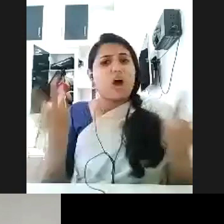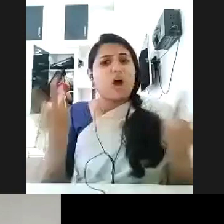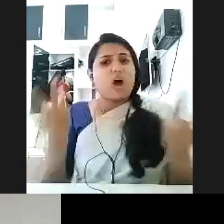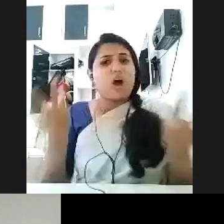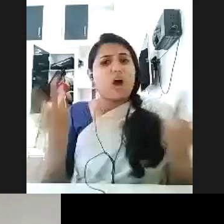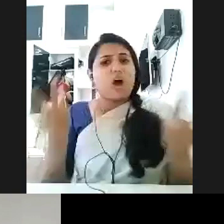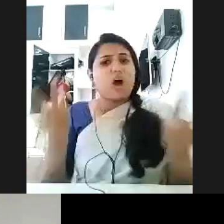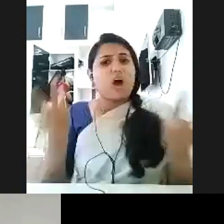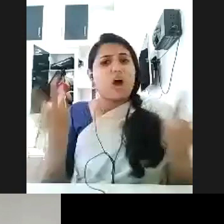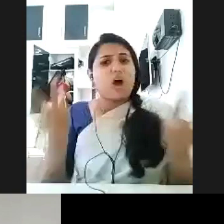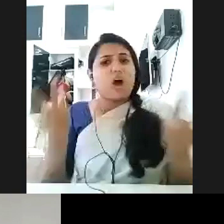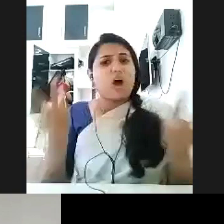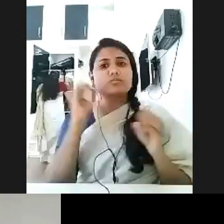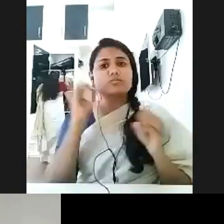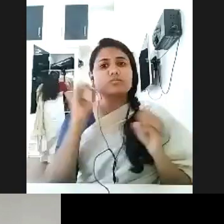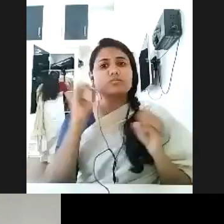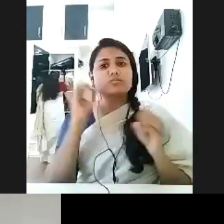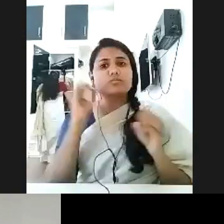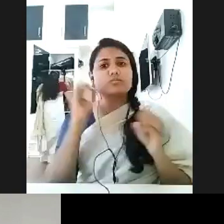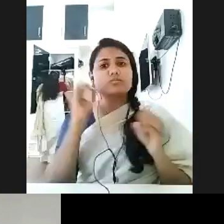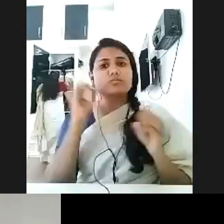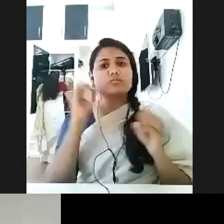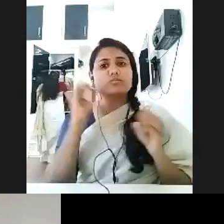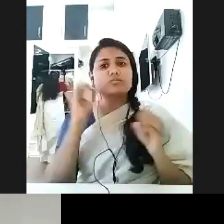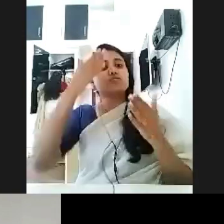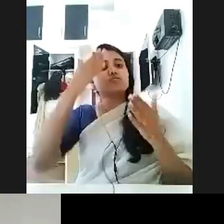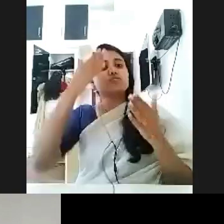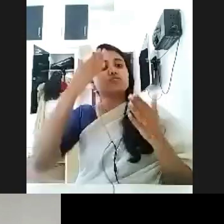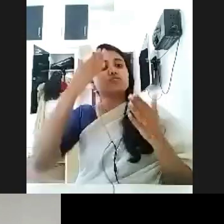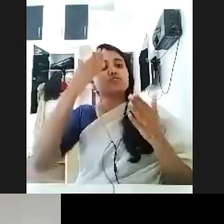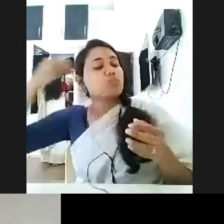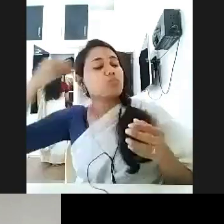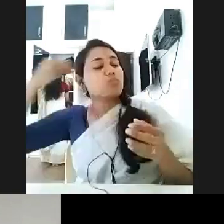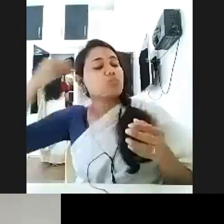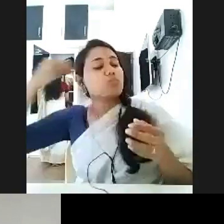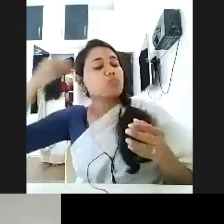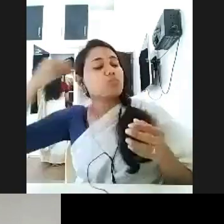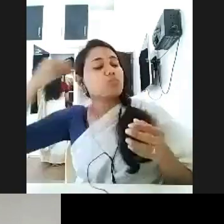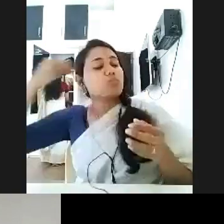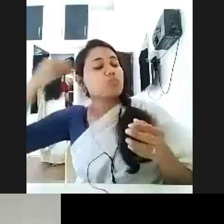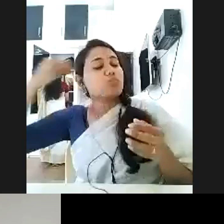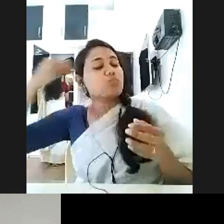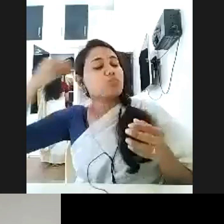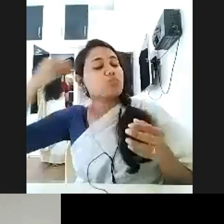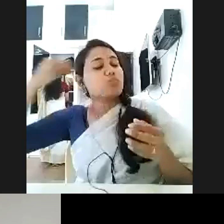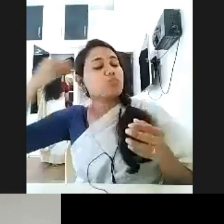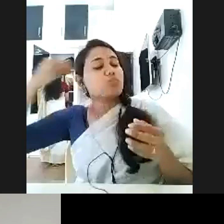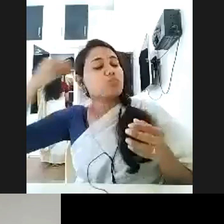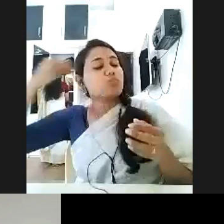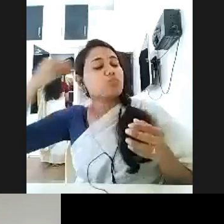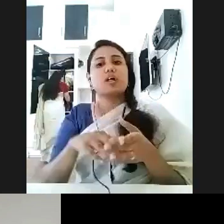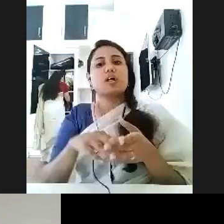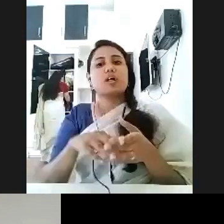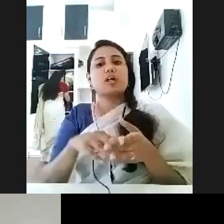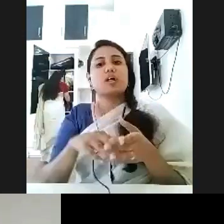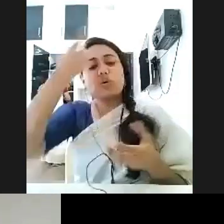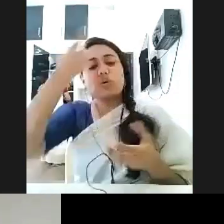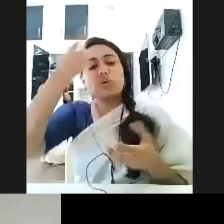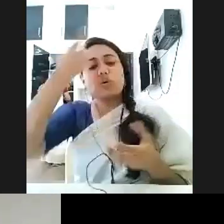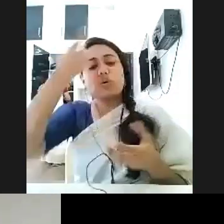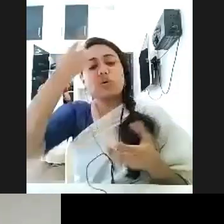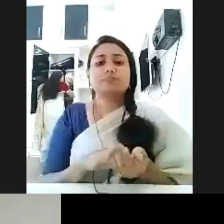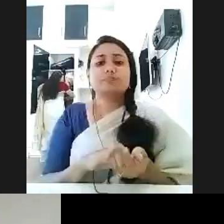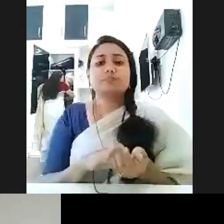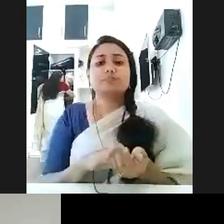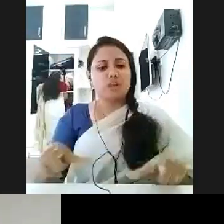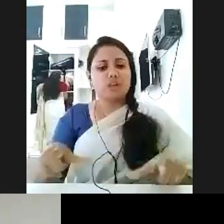ഇതെല്ലാവരും ഫ്രാങ്ക്ലി പറഞ്ഞ നെഗ്ലക്റ്റ് ആയിട്ട് പോയിക്കൊണ്ടിരിക്കുന്ന ഒരു സിറ്റുവേഷൻ ആണ്. സോ ഈ രീതിയിൽ ആ ഒരു മൾട്ടി ഡിസിപ്ലിനറി അപ്രോച്ചും കൊണ്ടാണ് നമുക്ക് കുട്ടിയുടെ